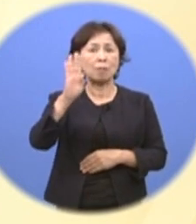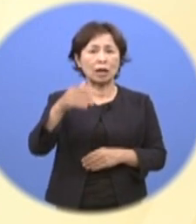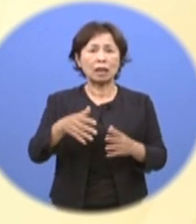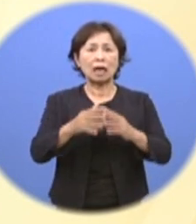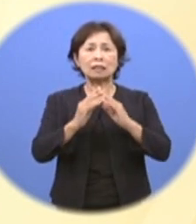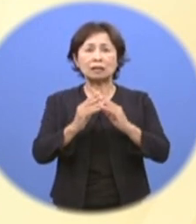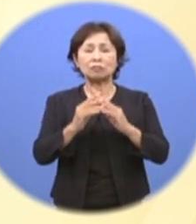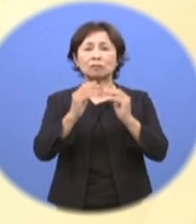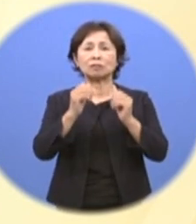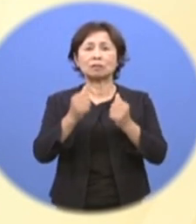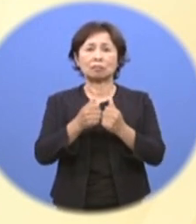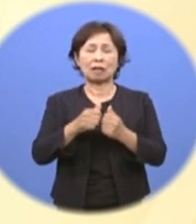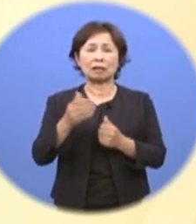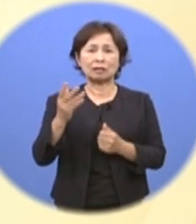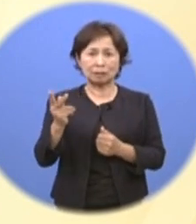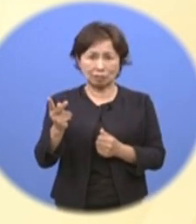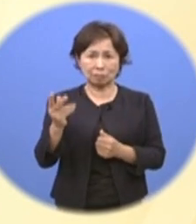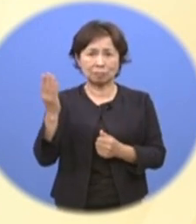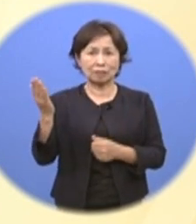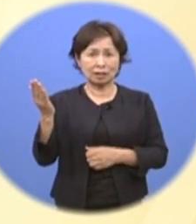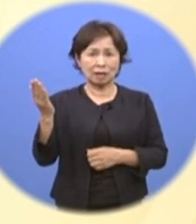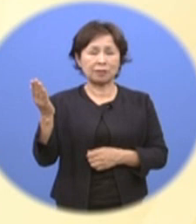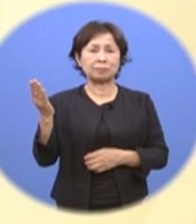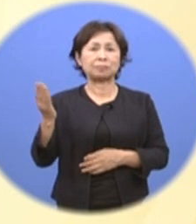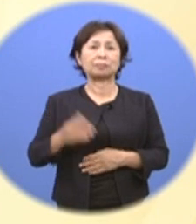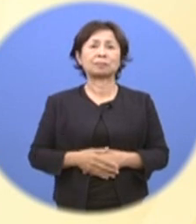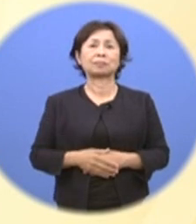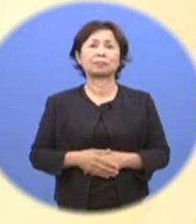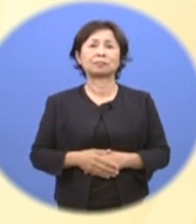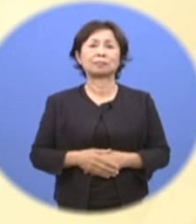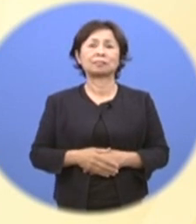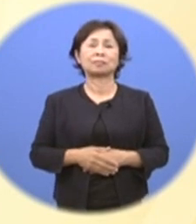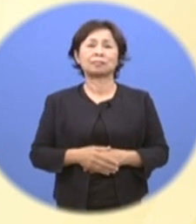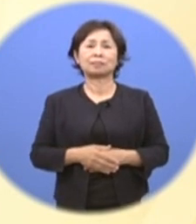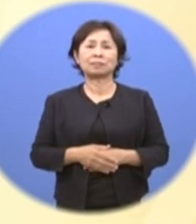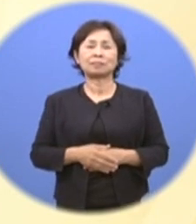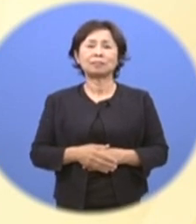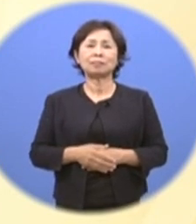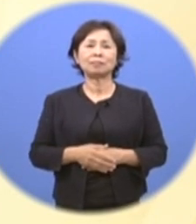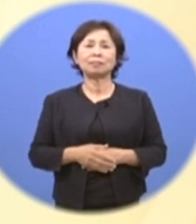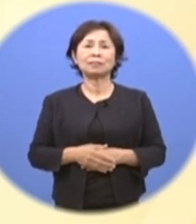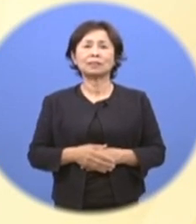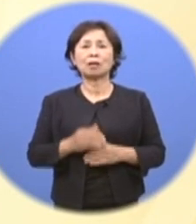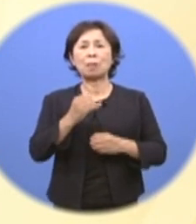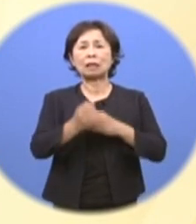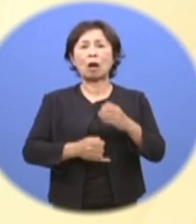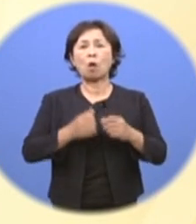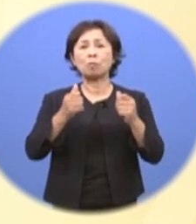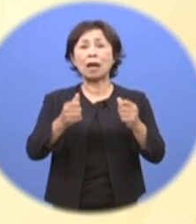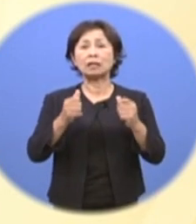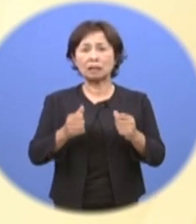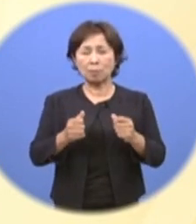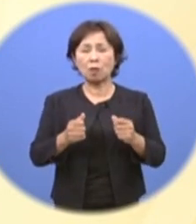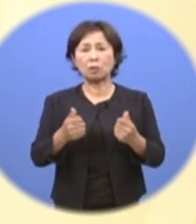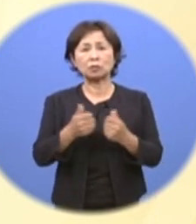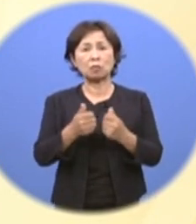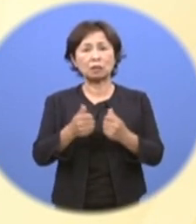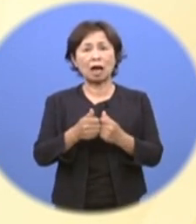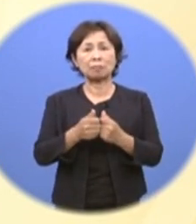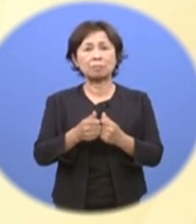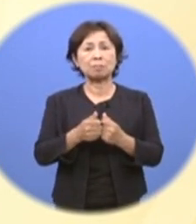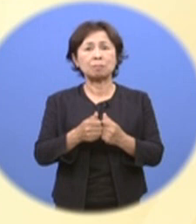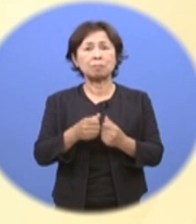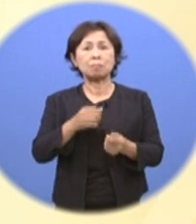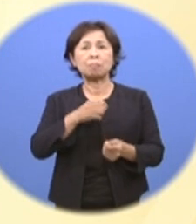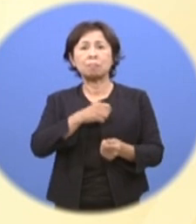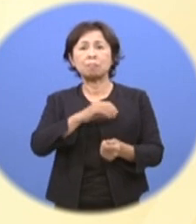去や改修に関するご相談については和歌山県建築住宅課のホームページにて相談員名簿を公